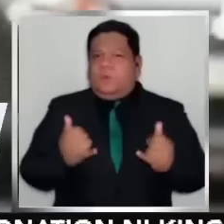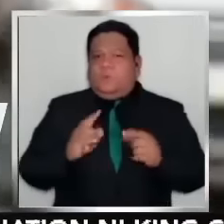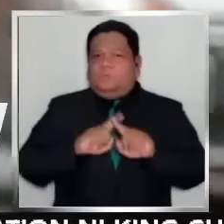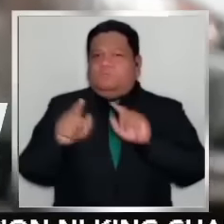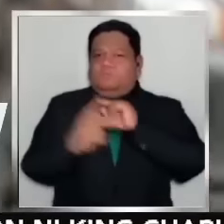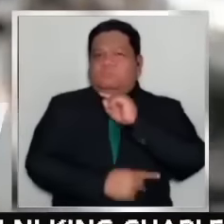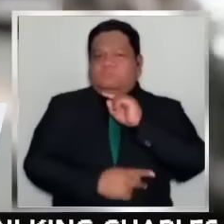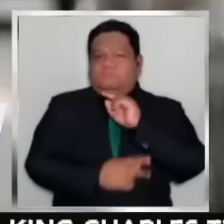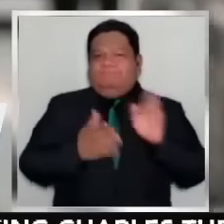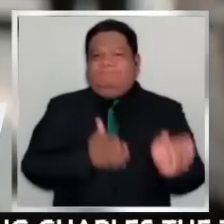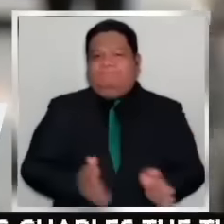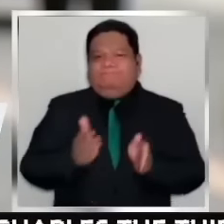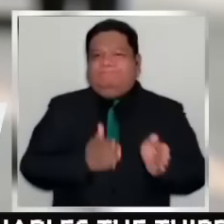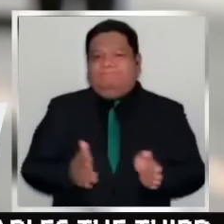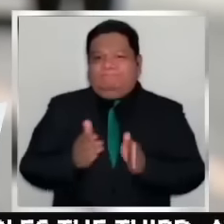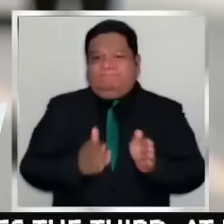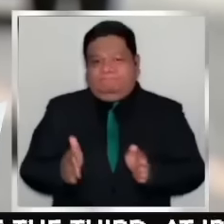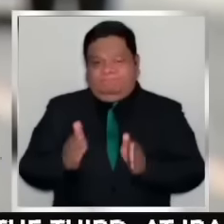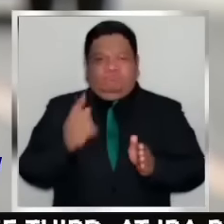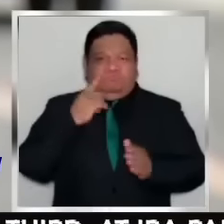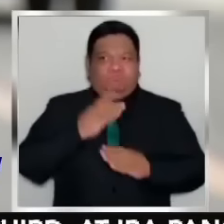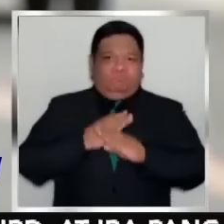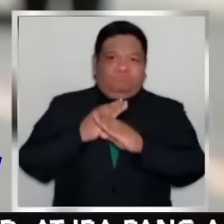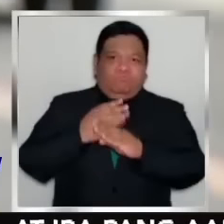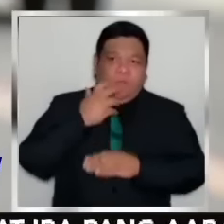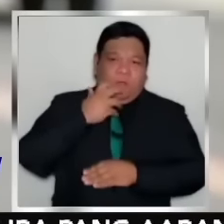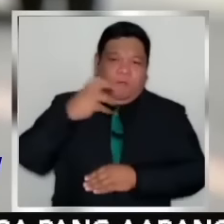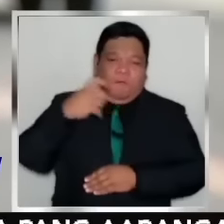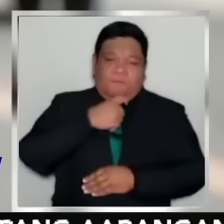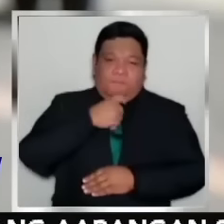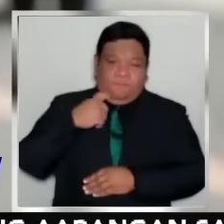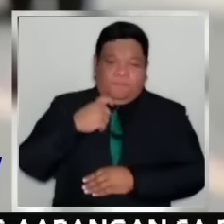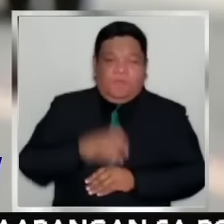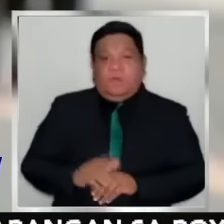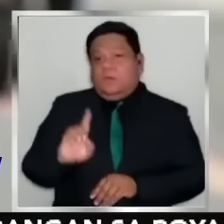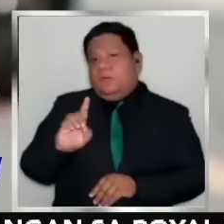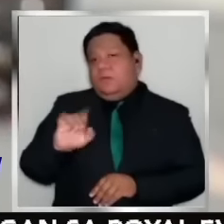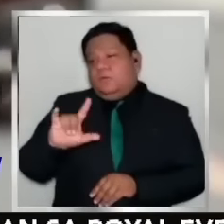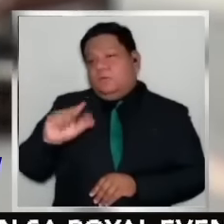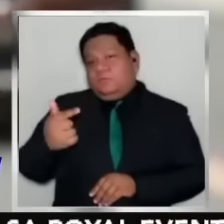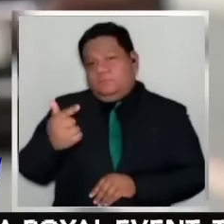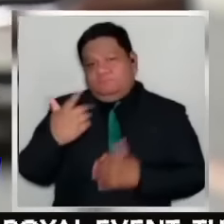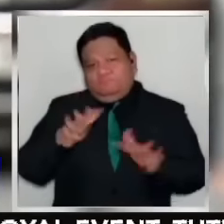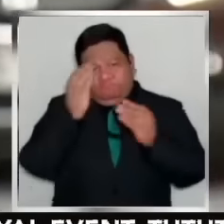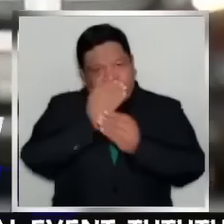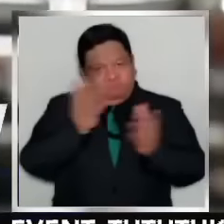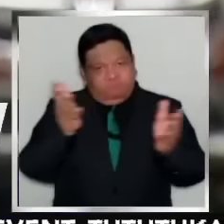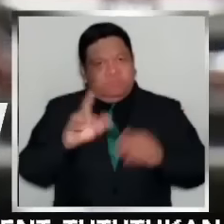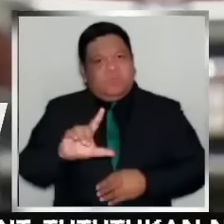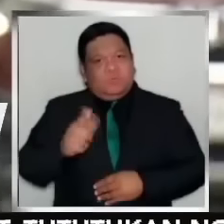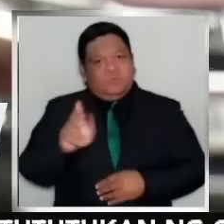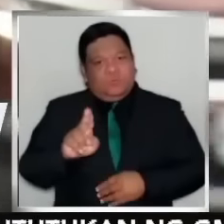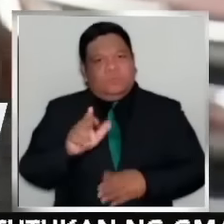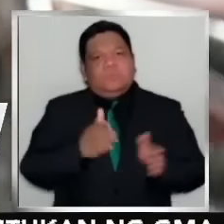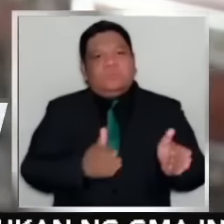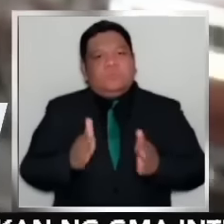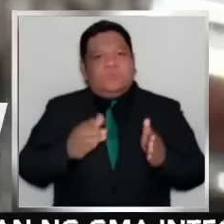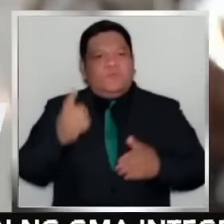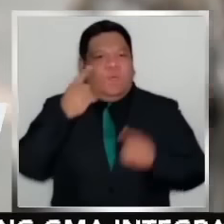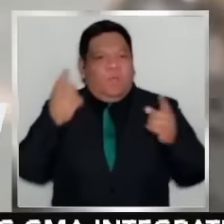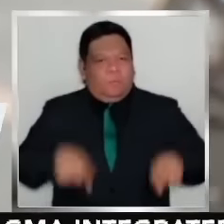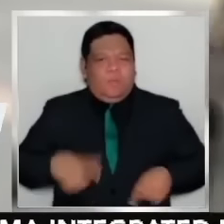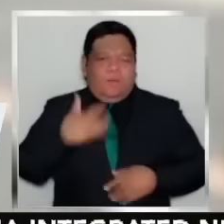nang nag-issue ang DILG ng memorandum na nag-aabiso sa mga lokal na pamahalaan na maging handa sa El Nino. Nakapaloob dito ang iba't